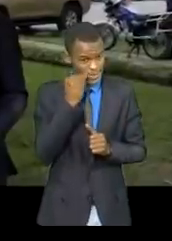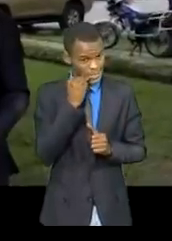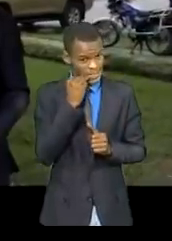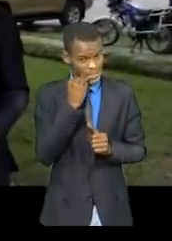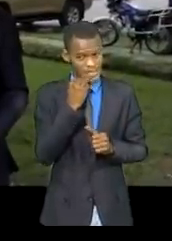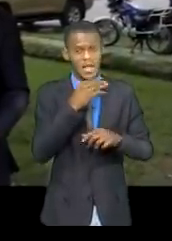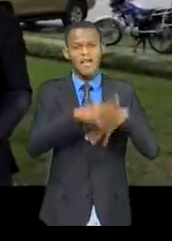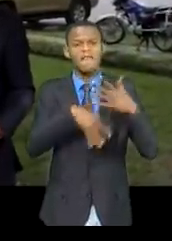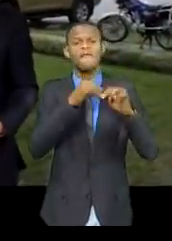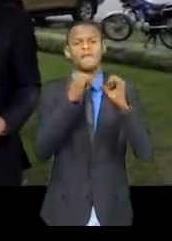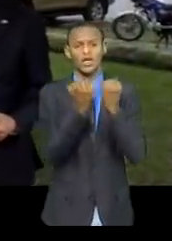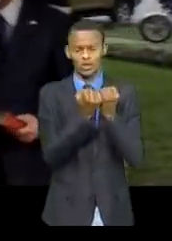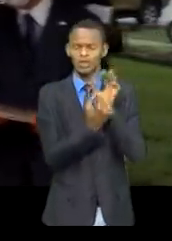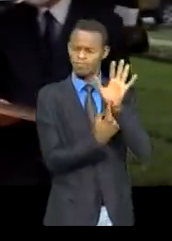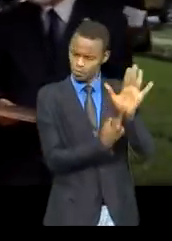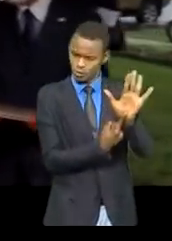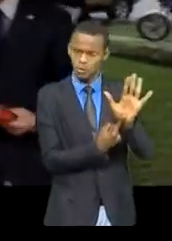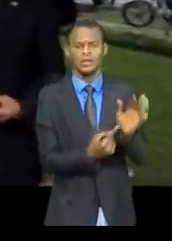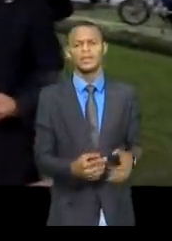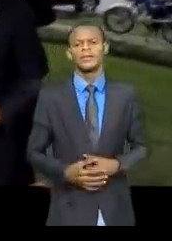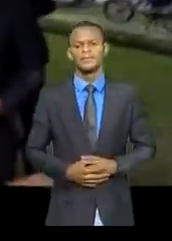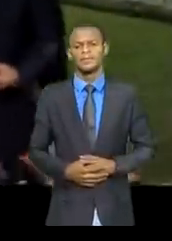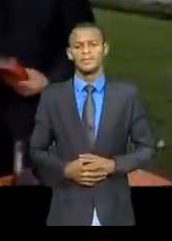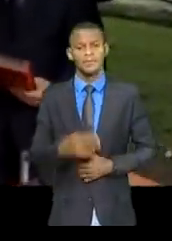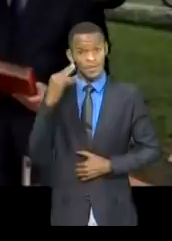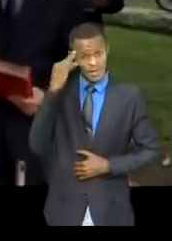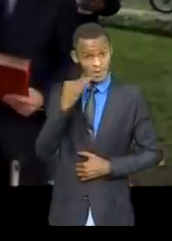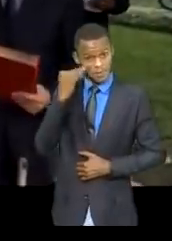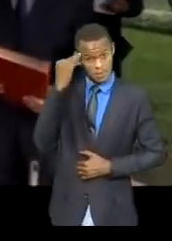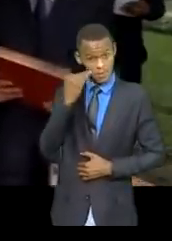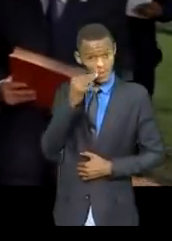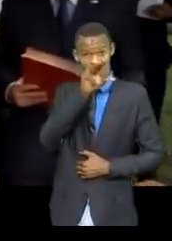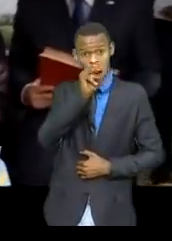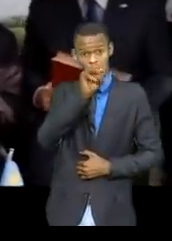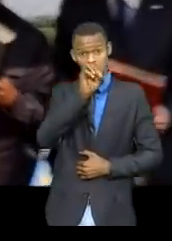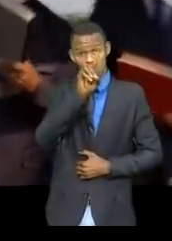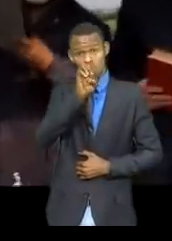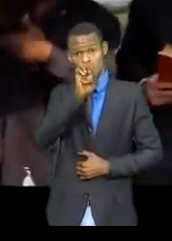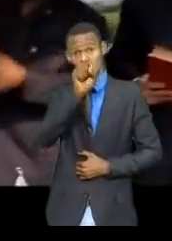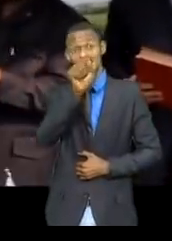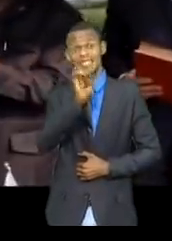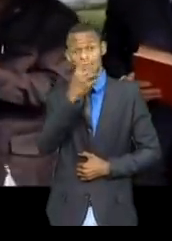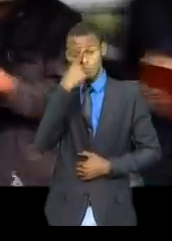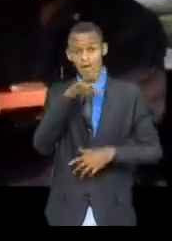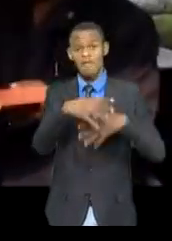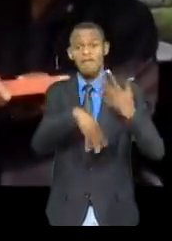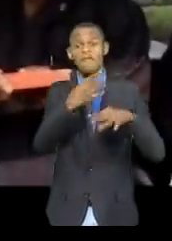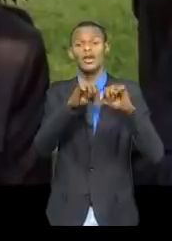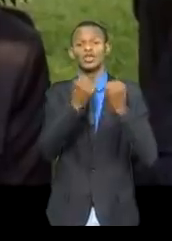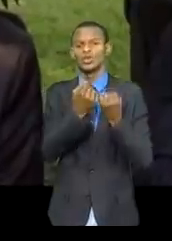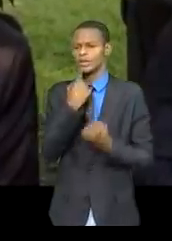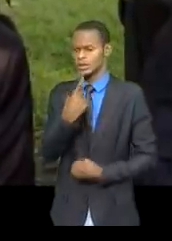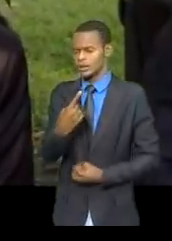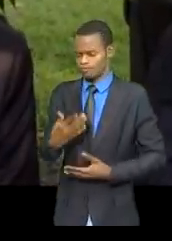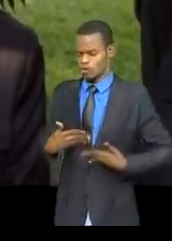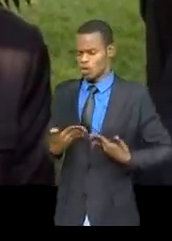Le ministre Modeste Mutinga Mutuchai a apprécié le geste qui qualifie d'approprié. Nous voudrons,